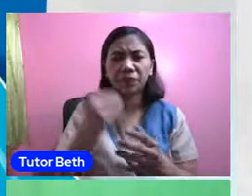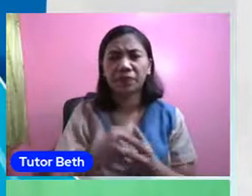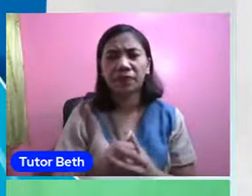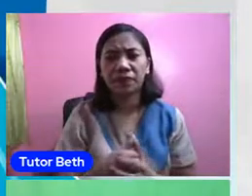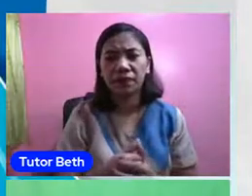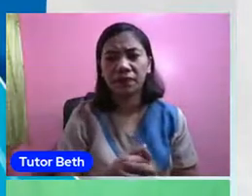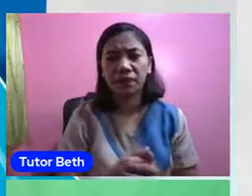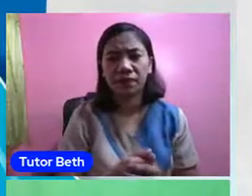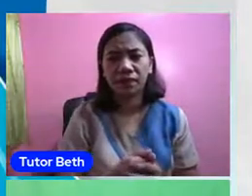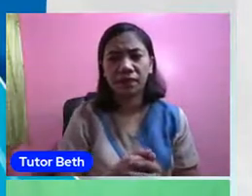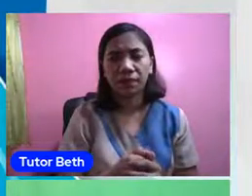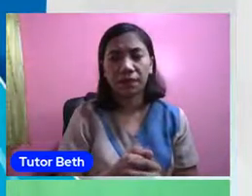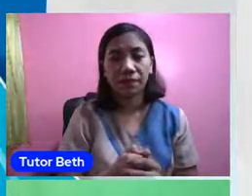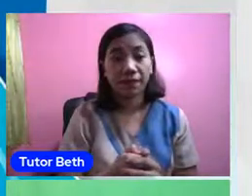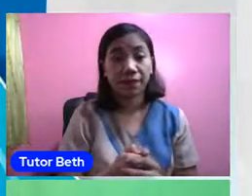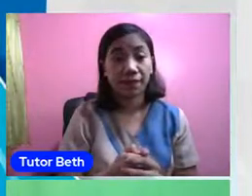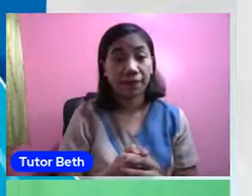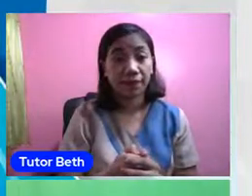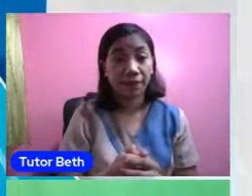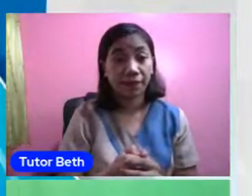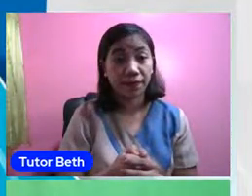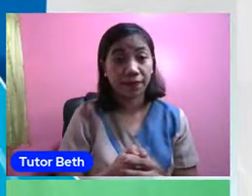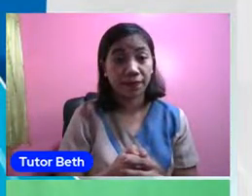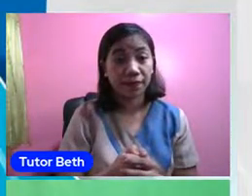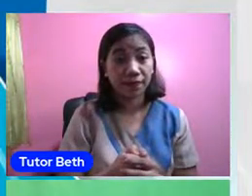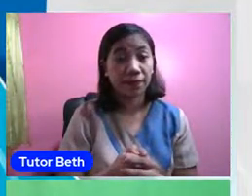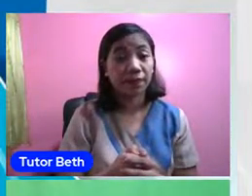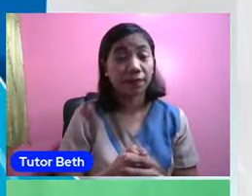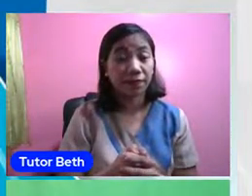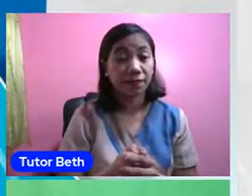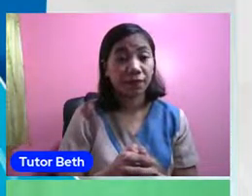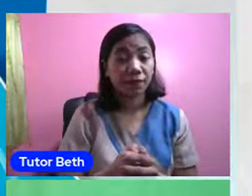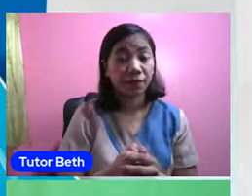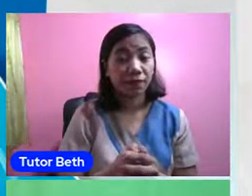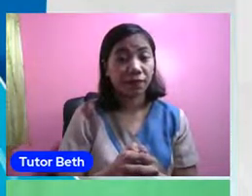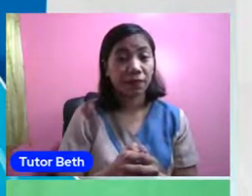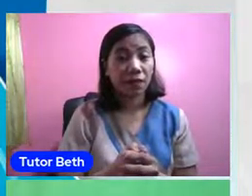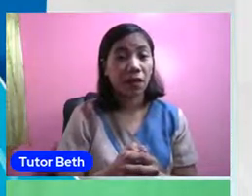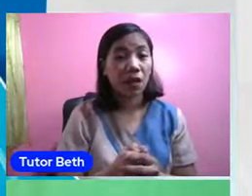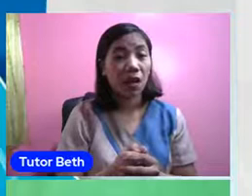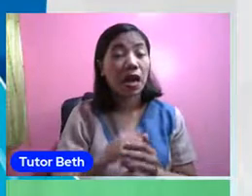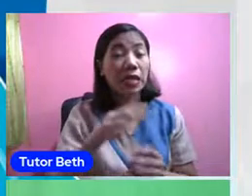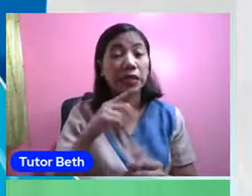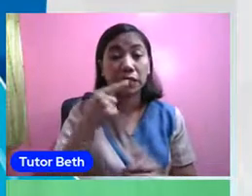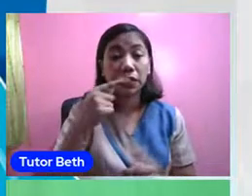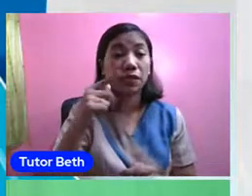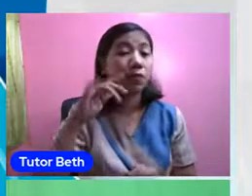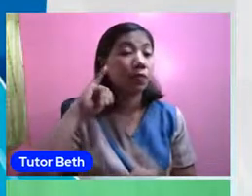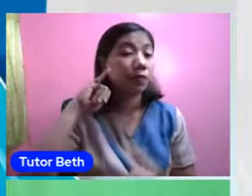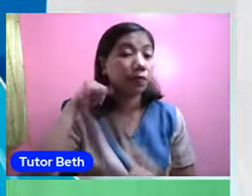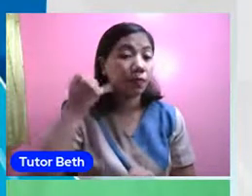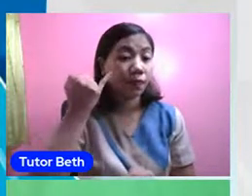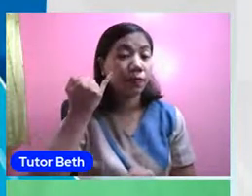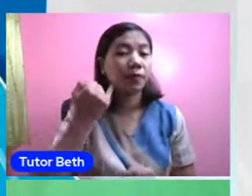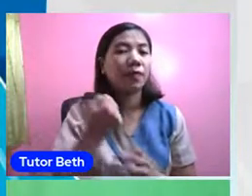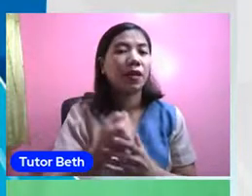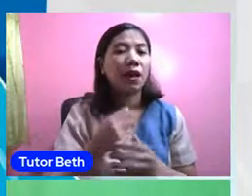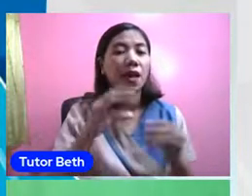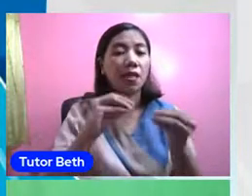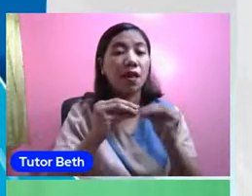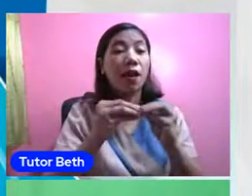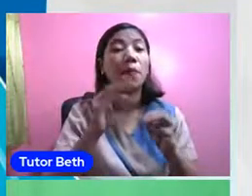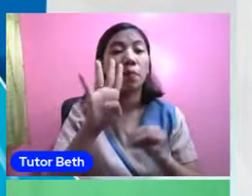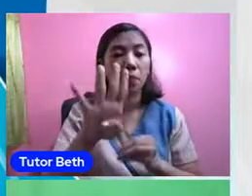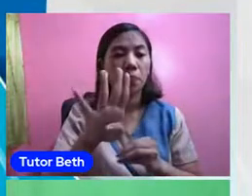sumunod na ano, yung humabol sa pagsagot sa number 4. Joanne Tagle, sabi,